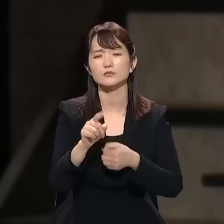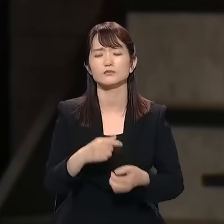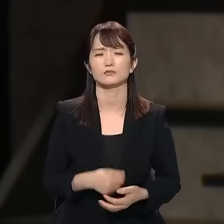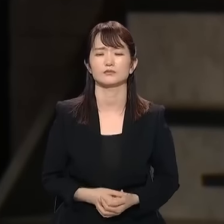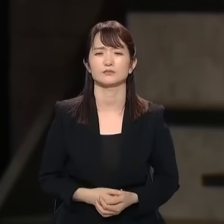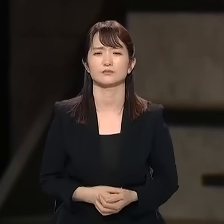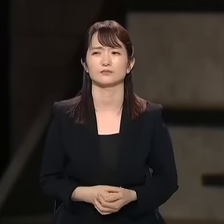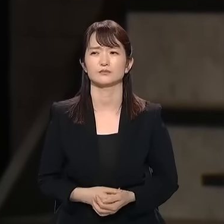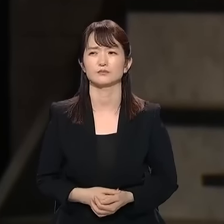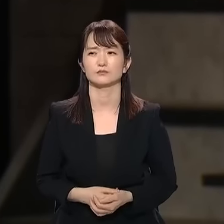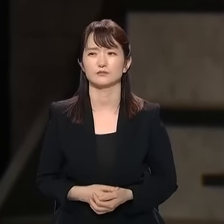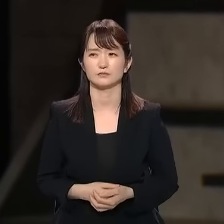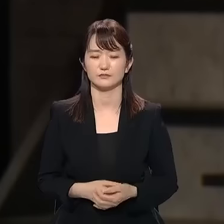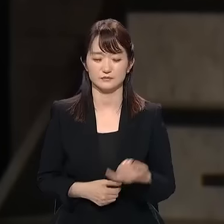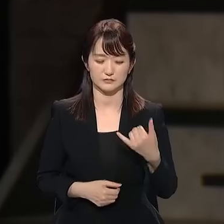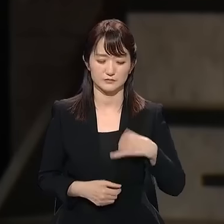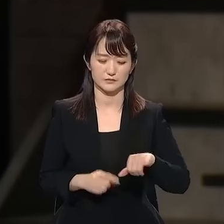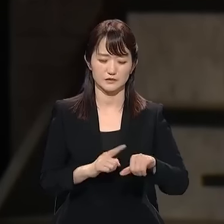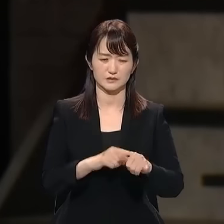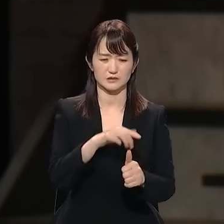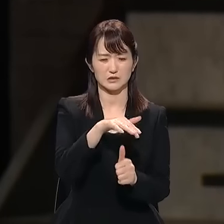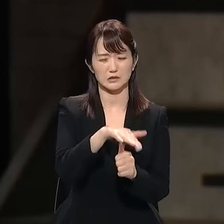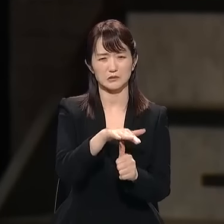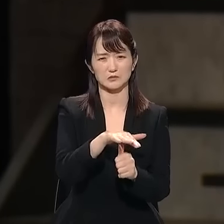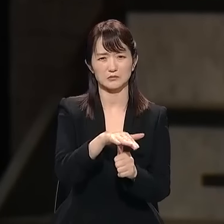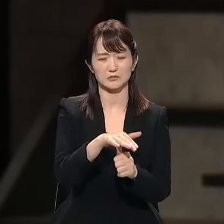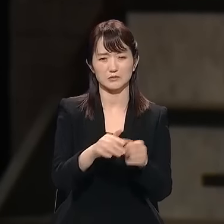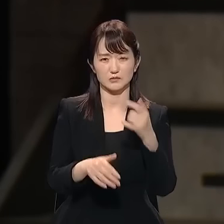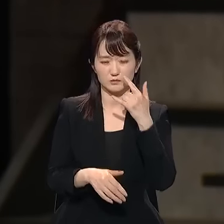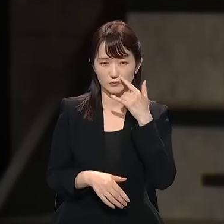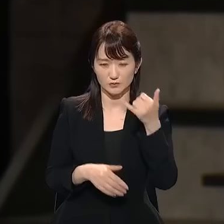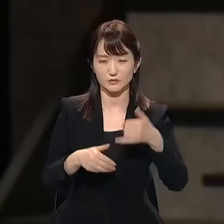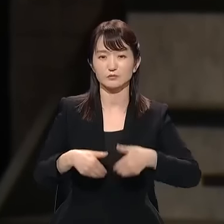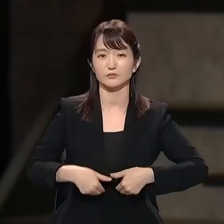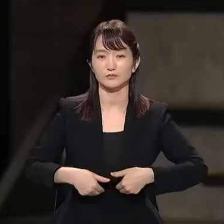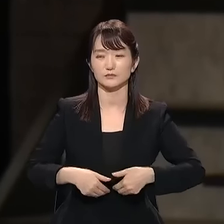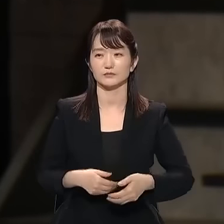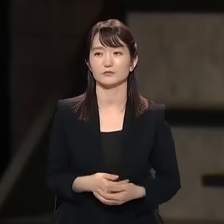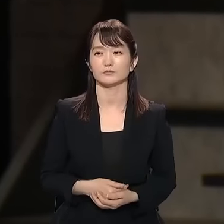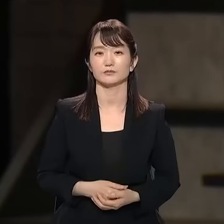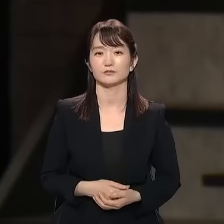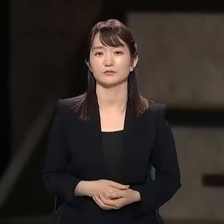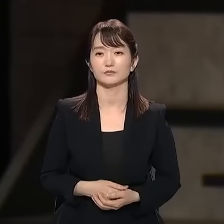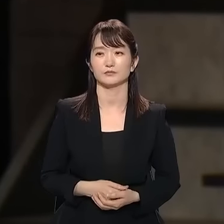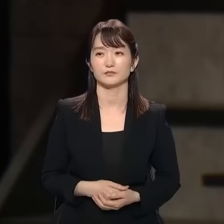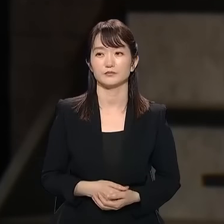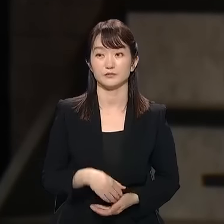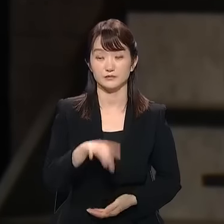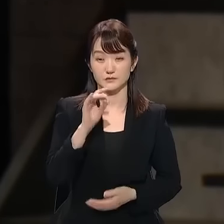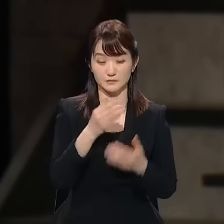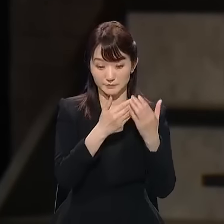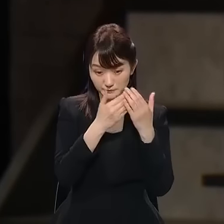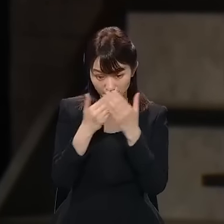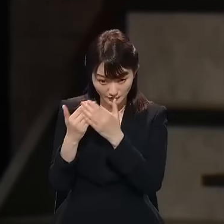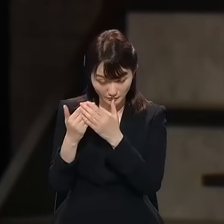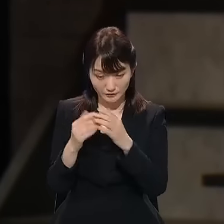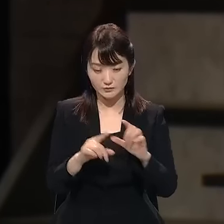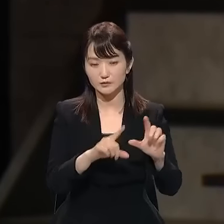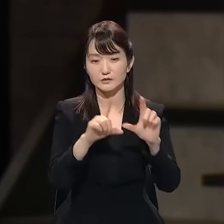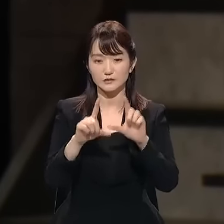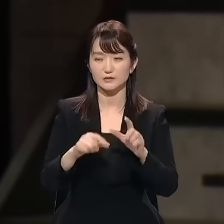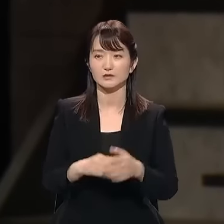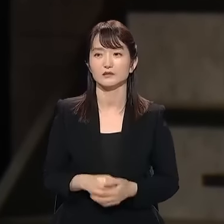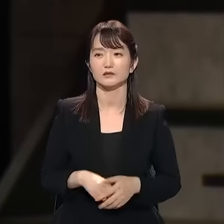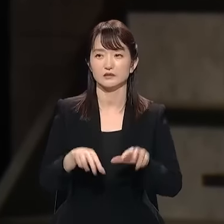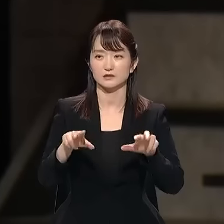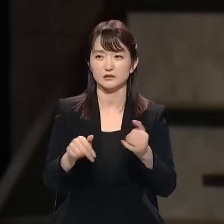음 아들이 어 아이들에 엄마 아빠가 필요 처음에는 사실론 관계로 좀 지내 보다가 아 이제